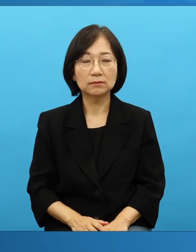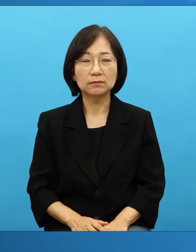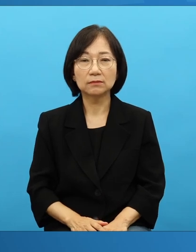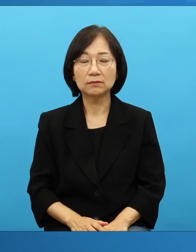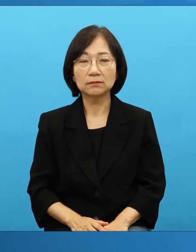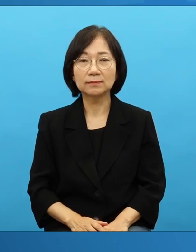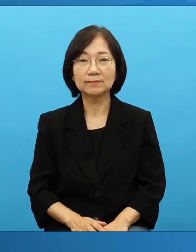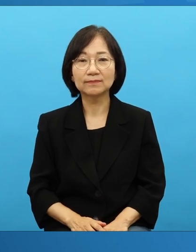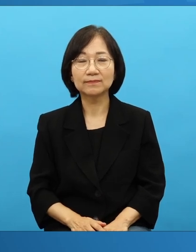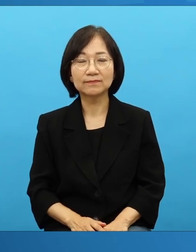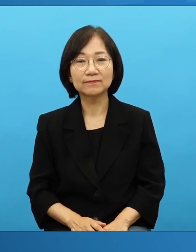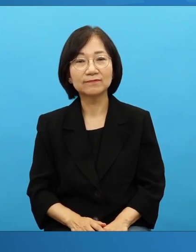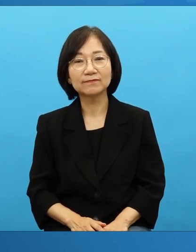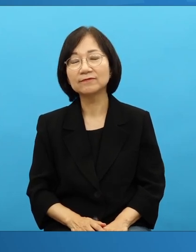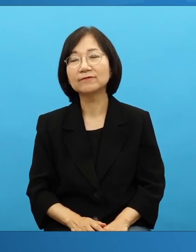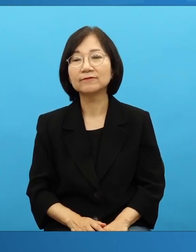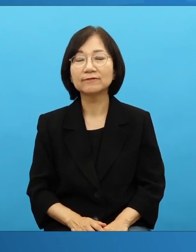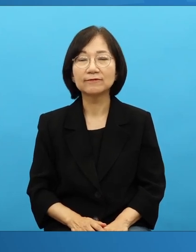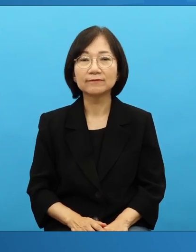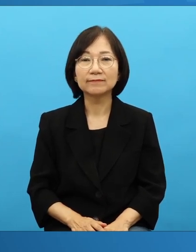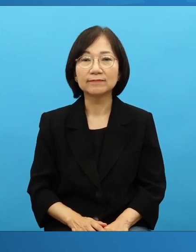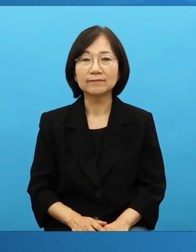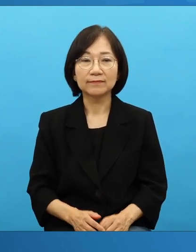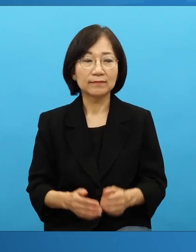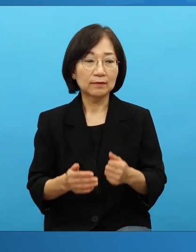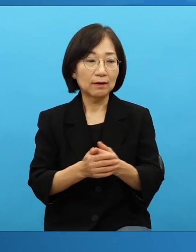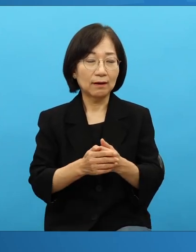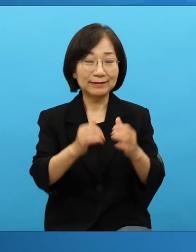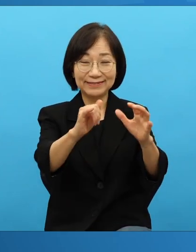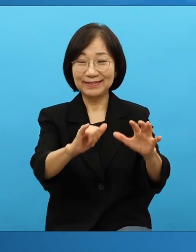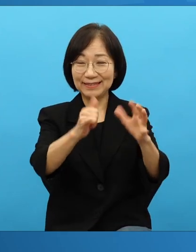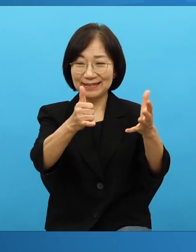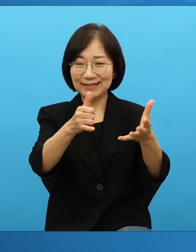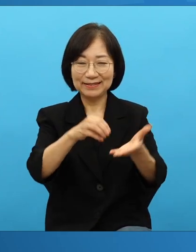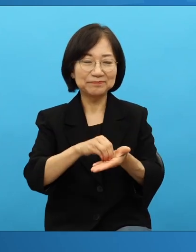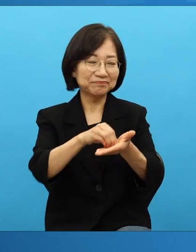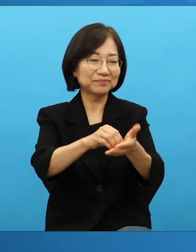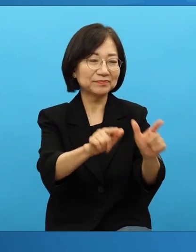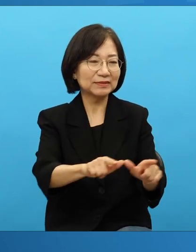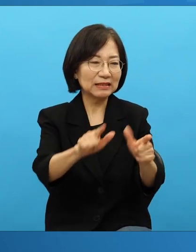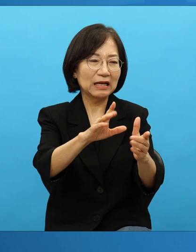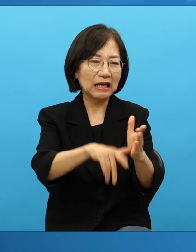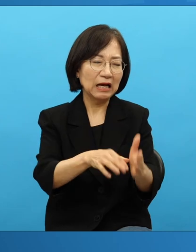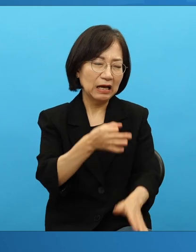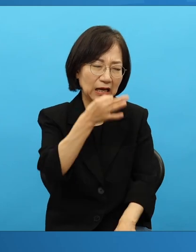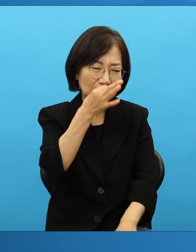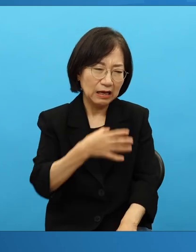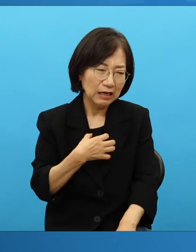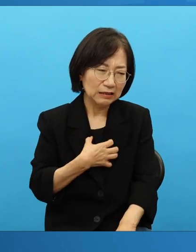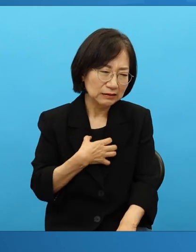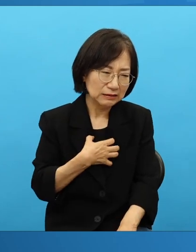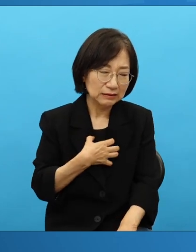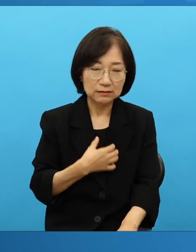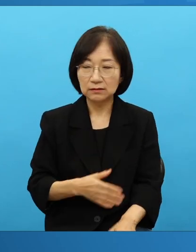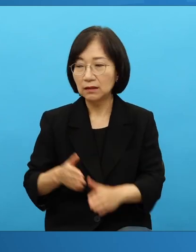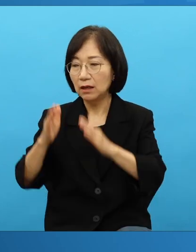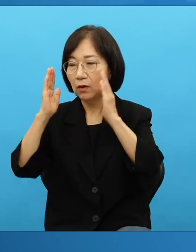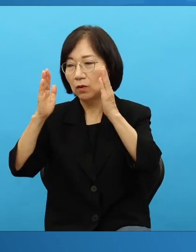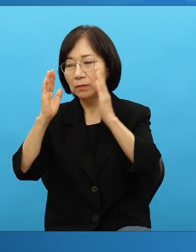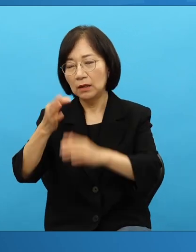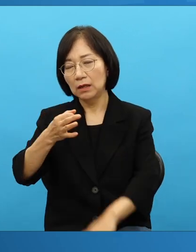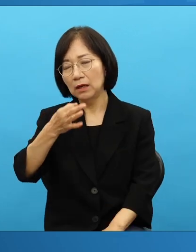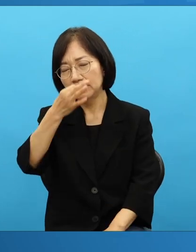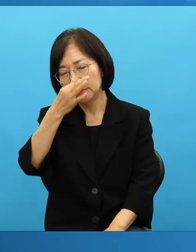그러다 보니까 밖에 나가서 사는 게 힘이 들 수도 있고 공부가 힘이 들고 말이에요. 그래야 된단 말이에요.